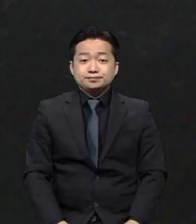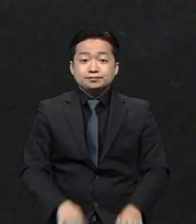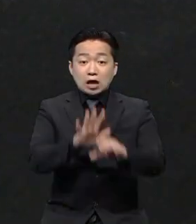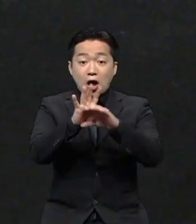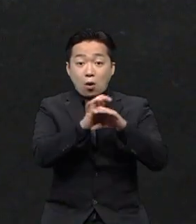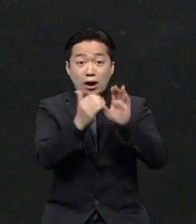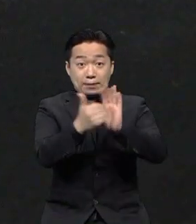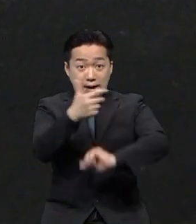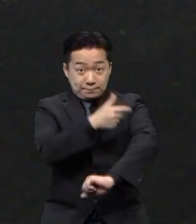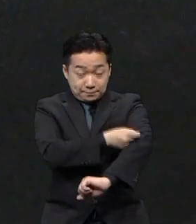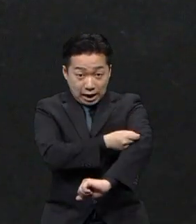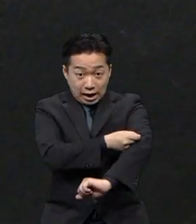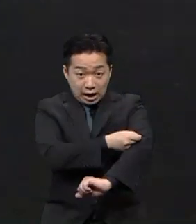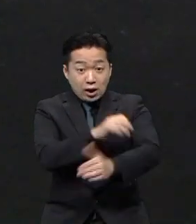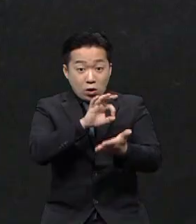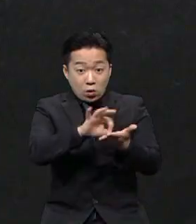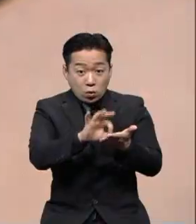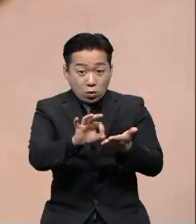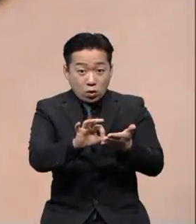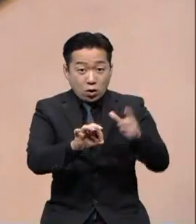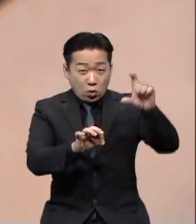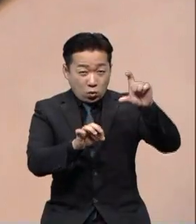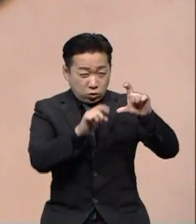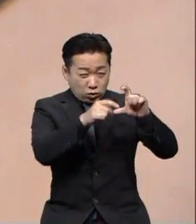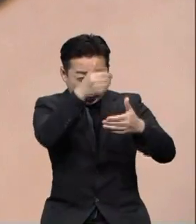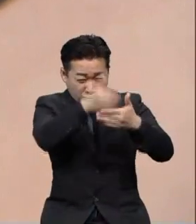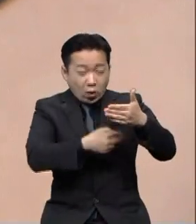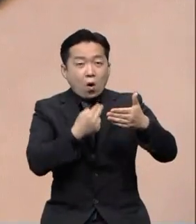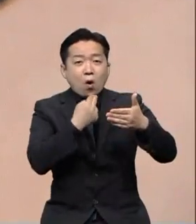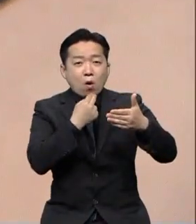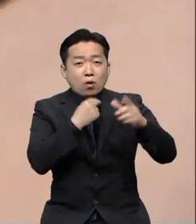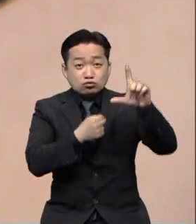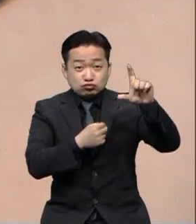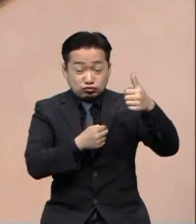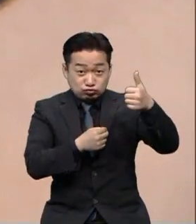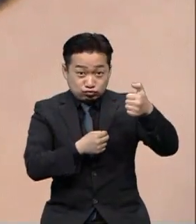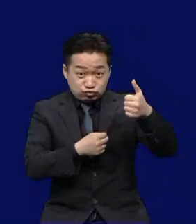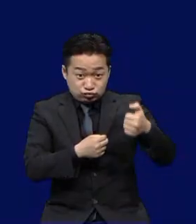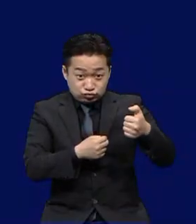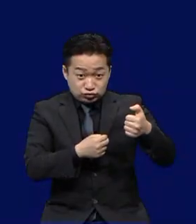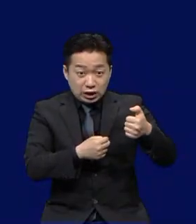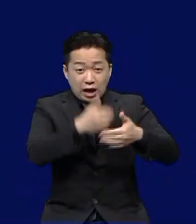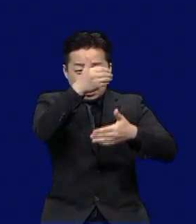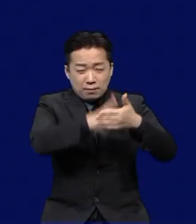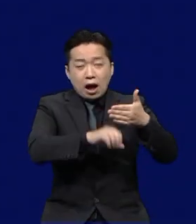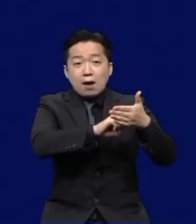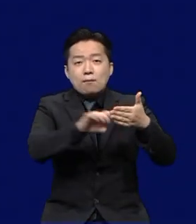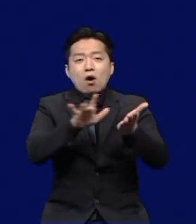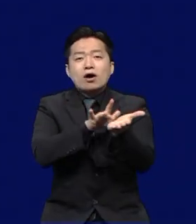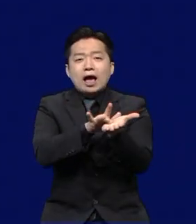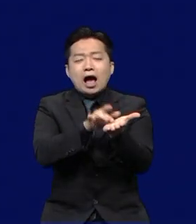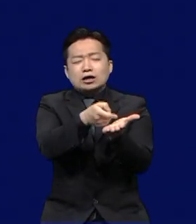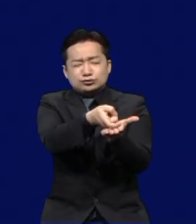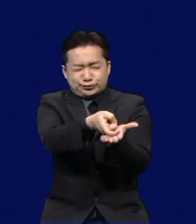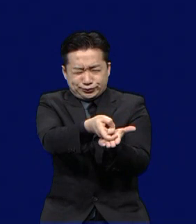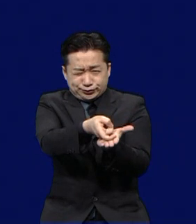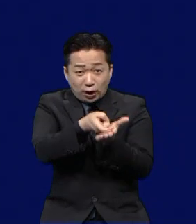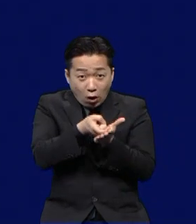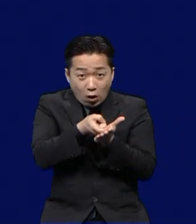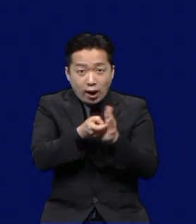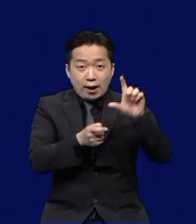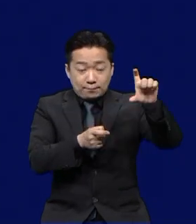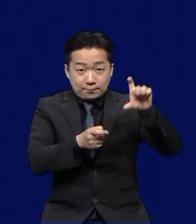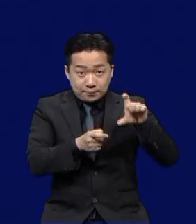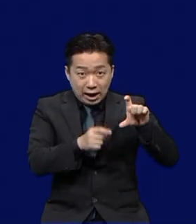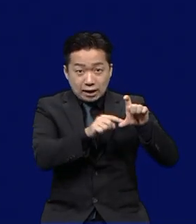코로나19 백신 접종에 사용되는 최소 잔여량 주사기입니다. 주사기 안에 남아 버려지는 백신을 최소량으로 줄여 한